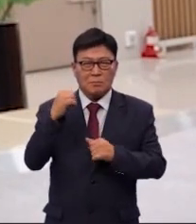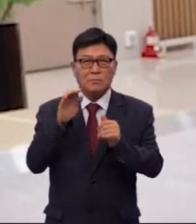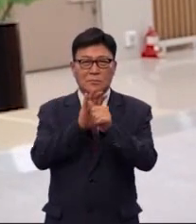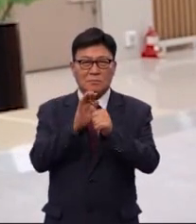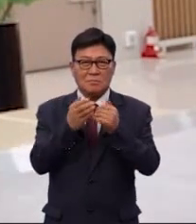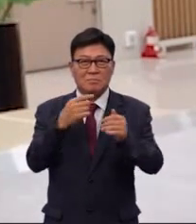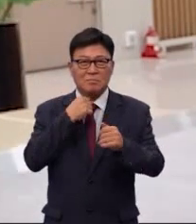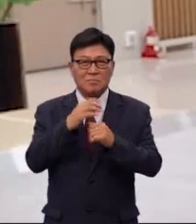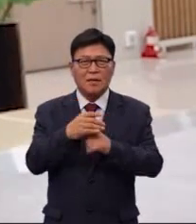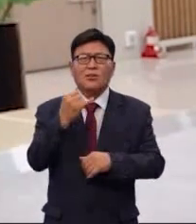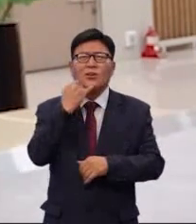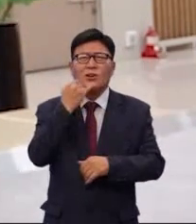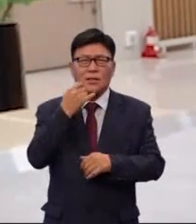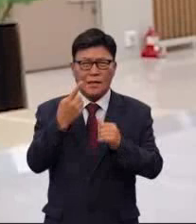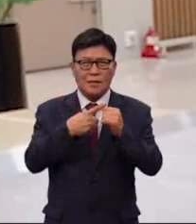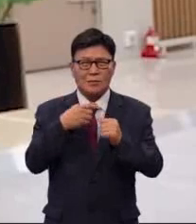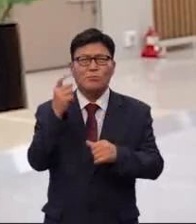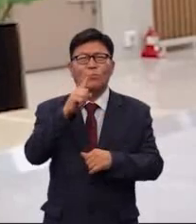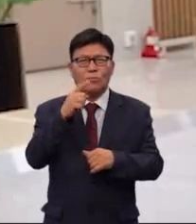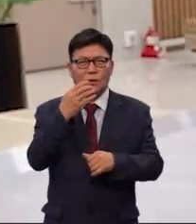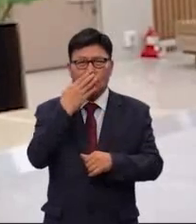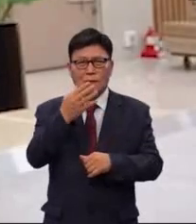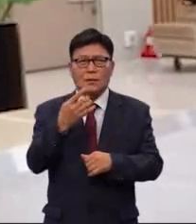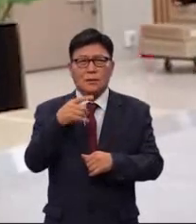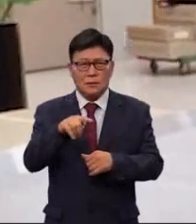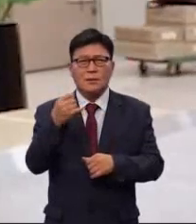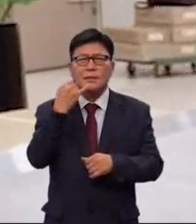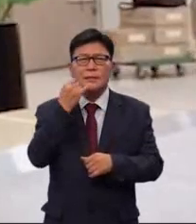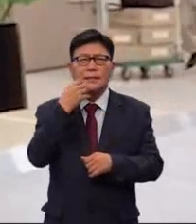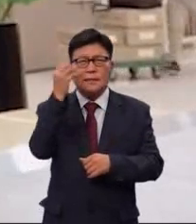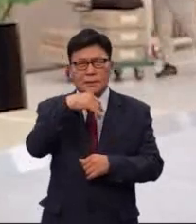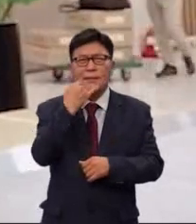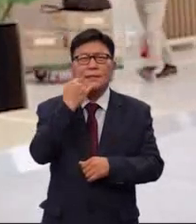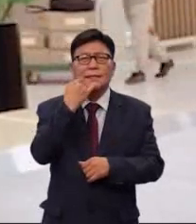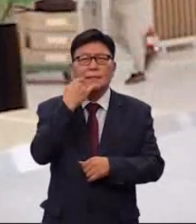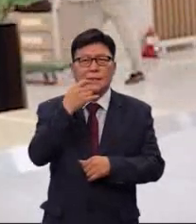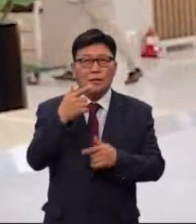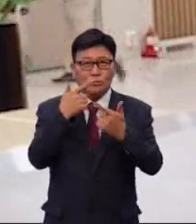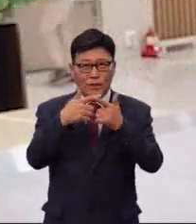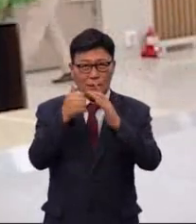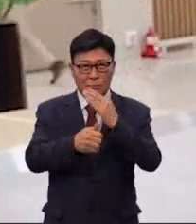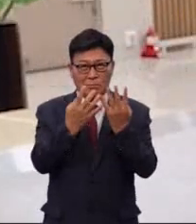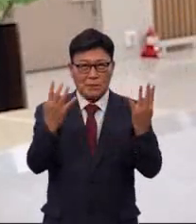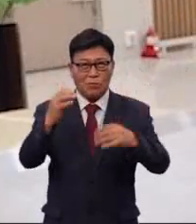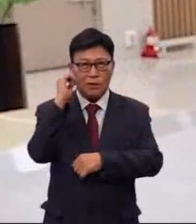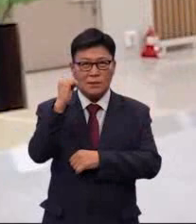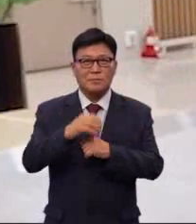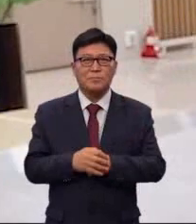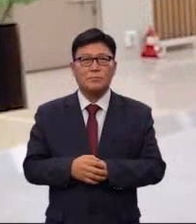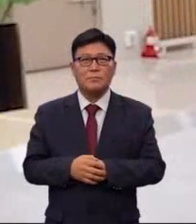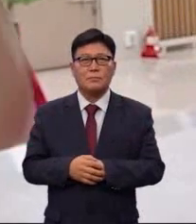무조건 힘내라고 응원하겠습니다. 내가 개한타 뭐 한 번쯤 뭐 할 수도 있는 거지. 마 개한타 힘내라. 마 개한타.